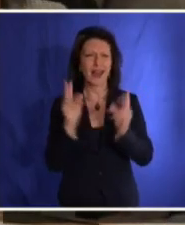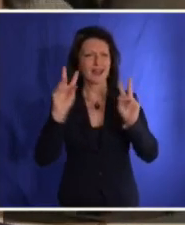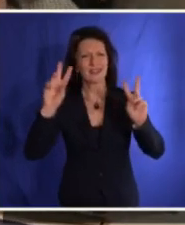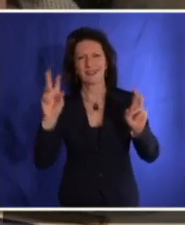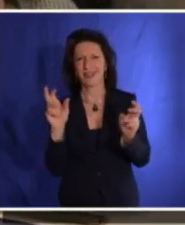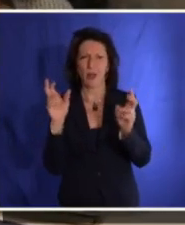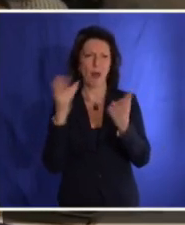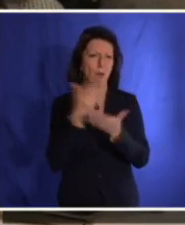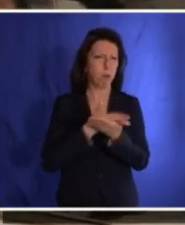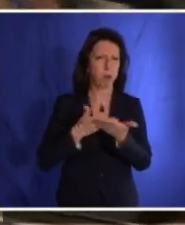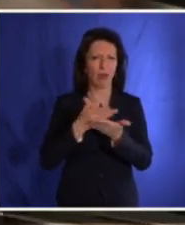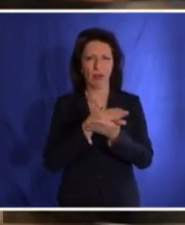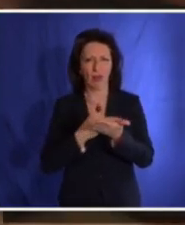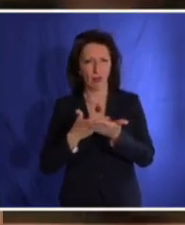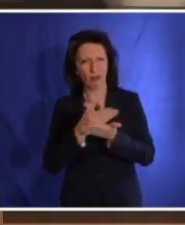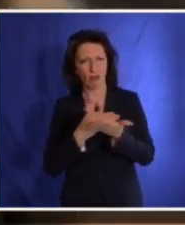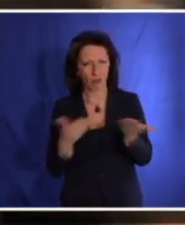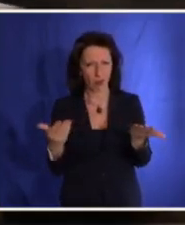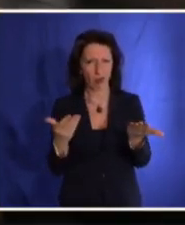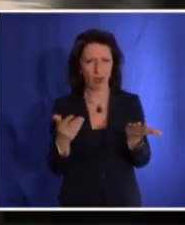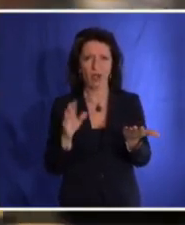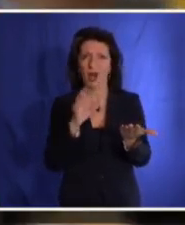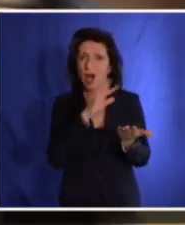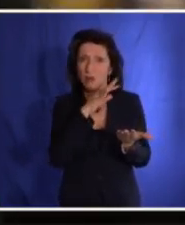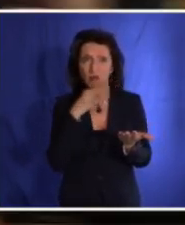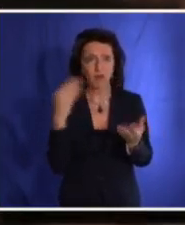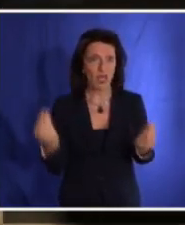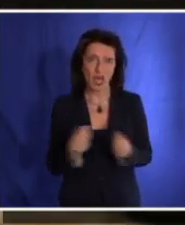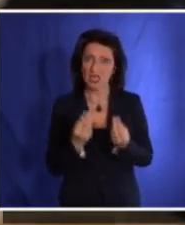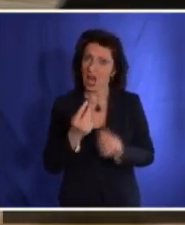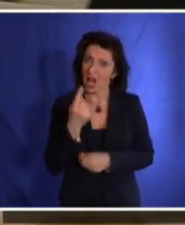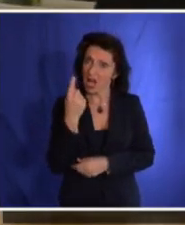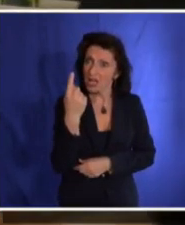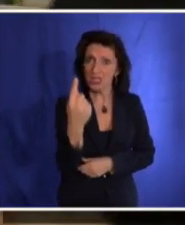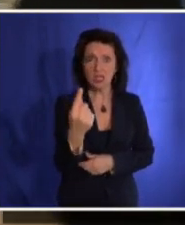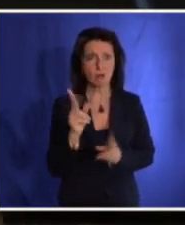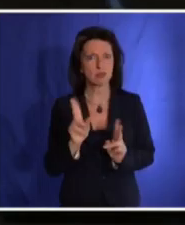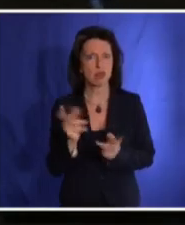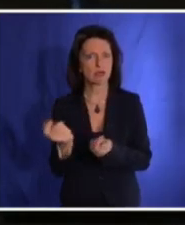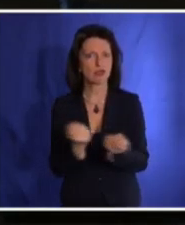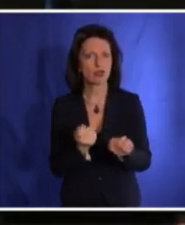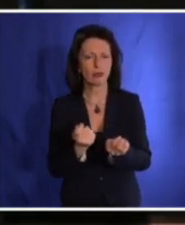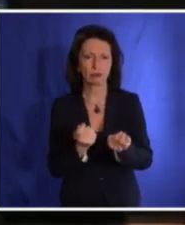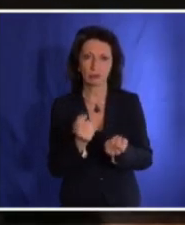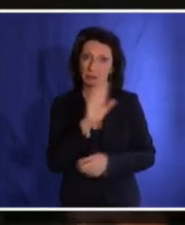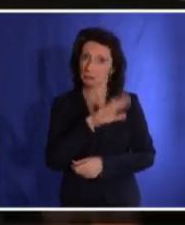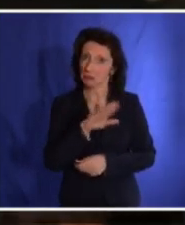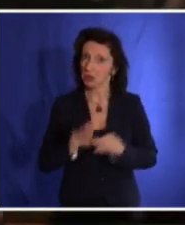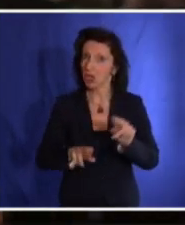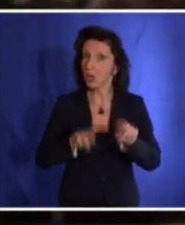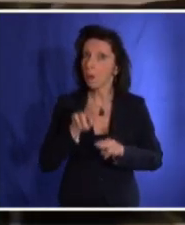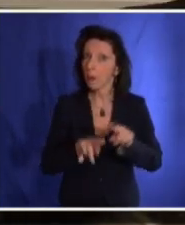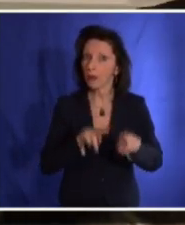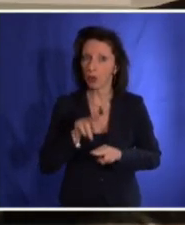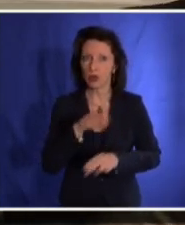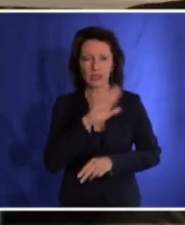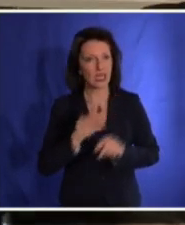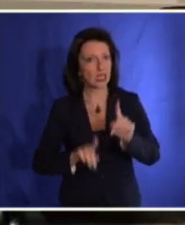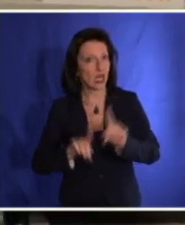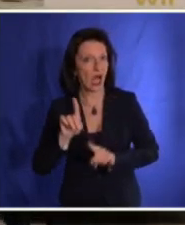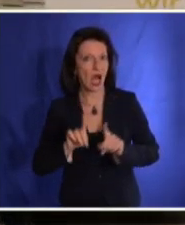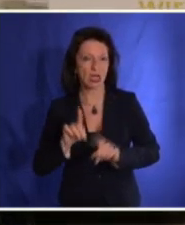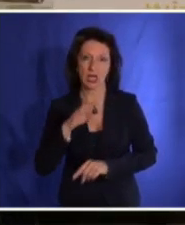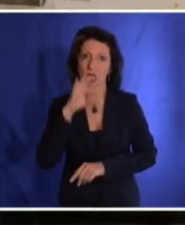Bildungsreform, vieles haben wir selbst in der Hand. Ich denke, Kinderbetreuung, Kindergarten und